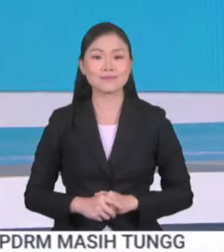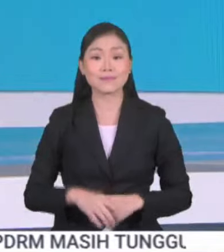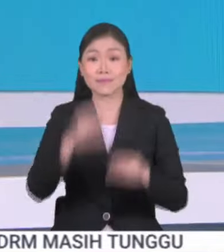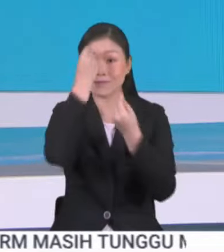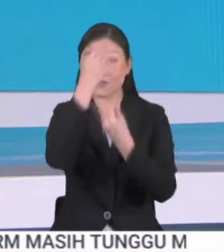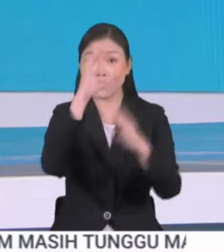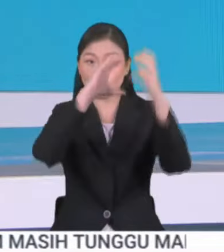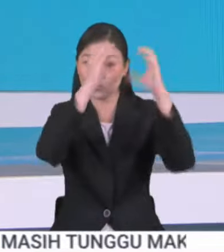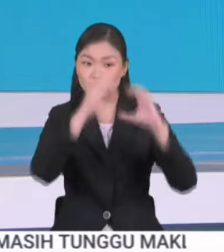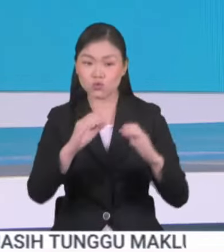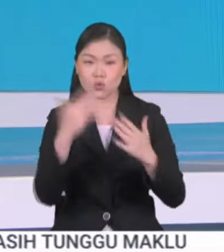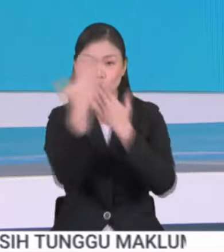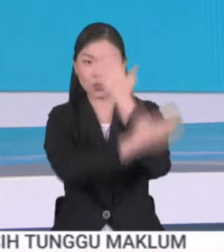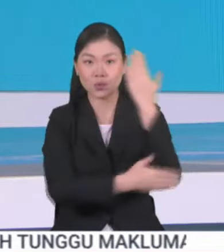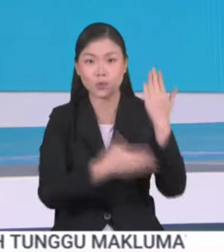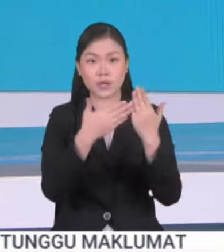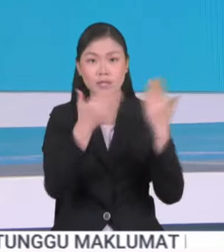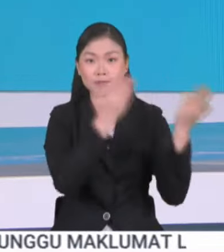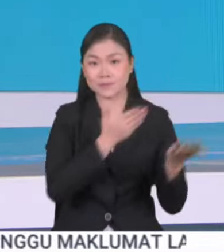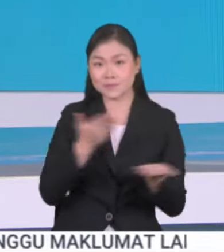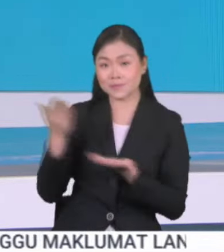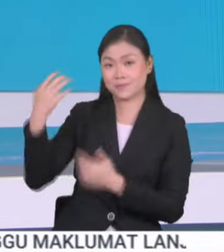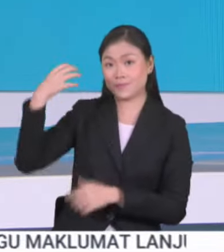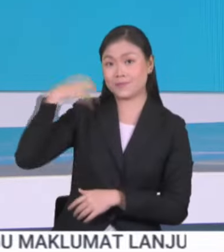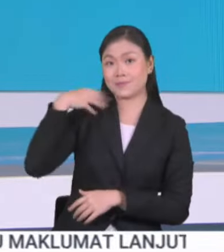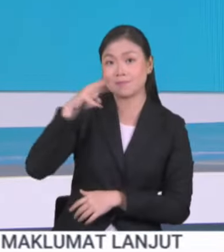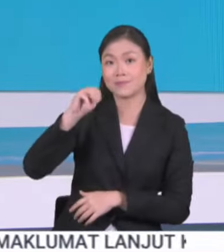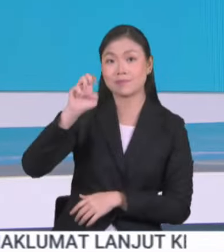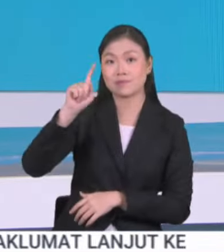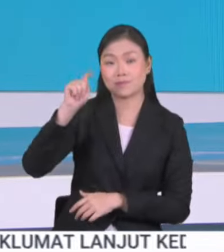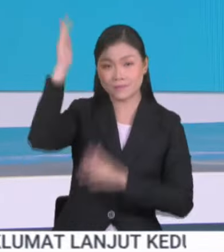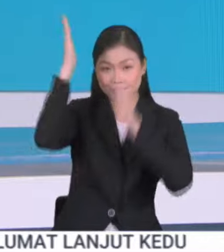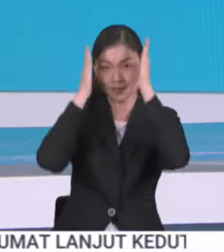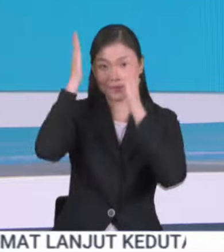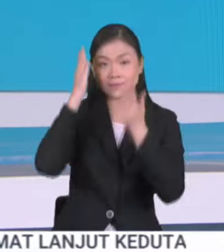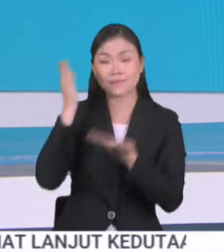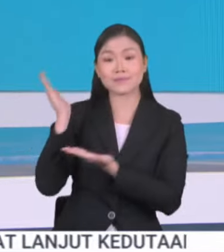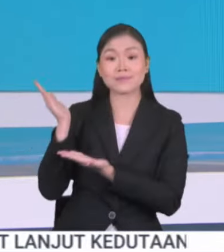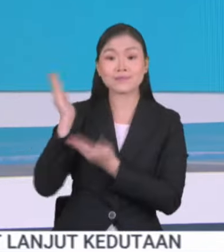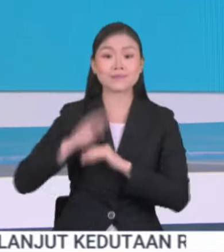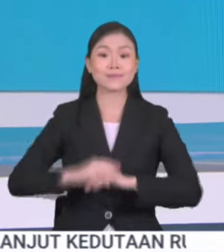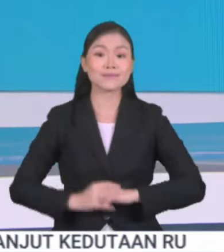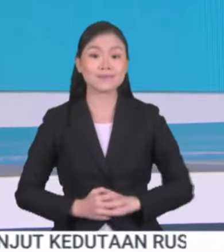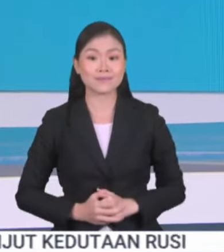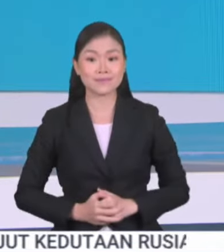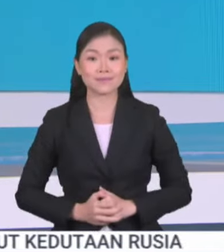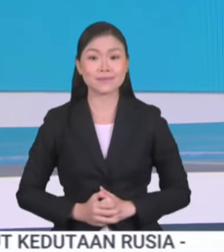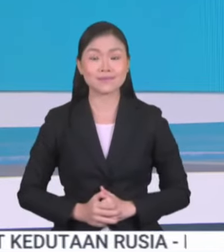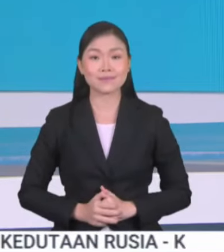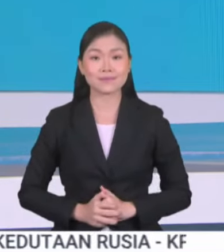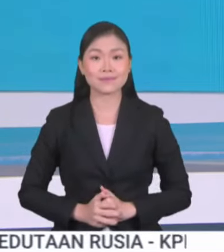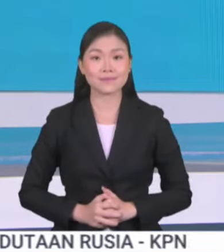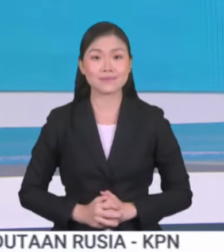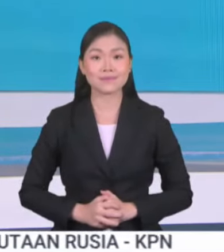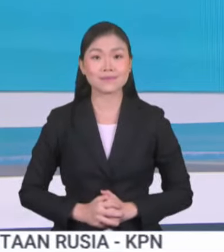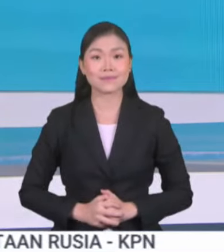Bagi perkembangan cuaca seluruh negara, kita langsung bersama pegawai Met Malaysia Anis Asma Ahmad Mokhtar.